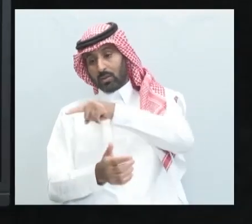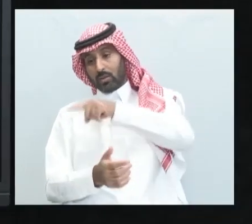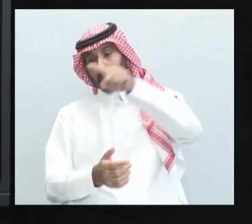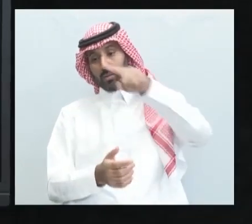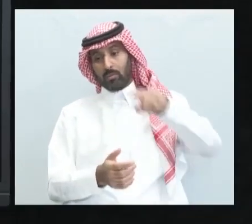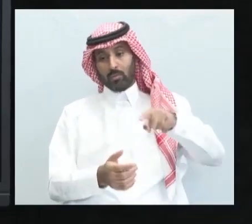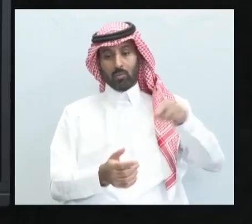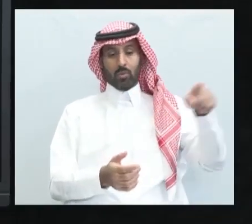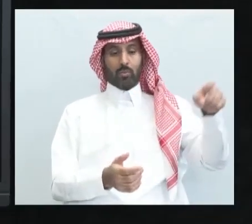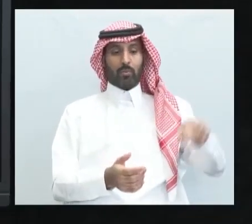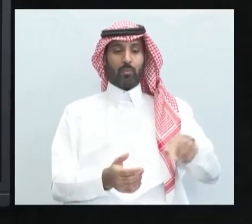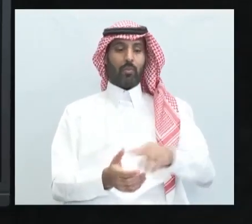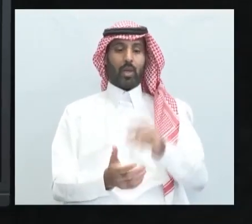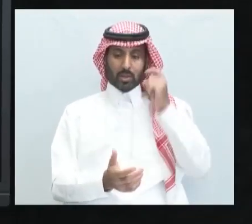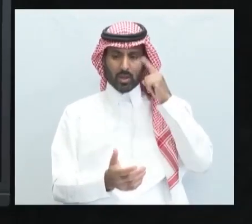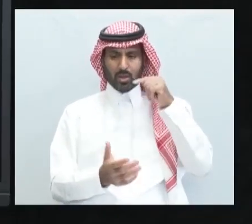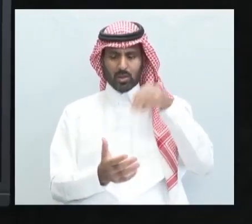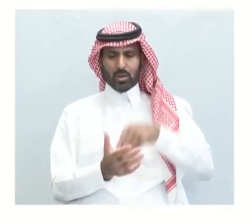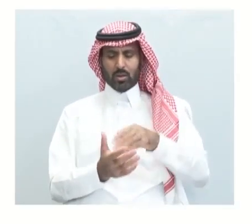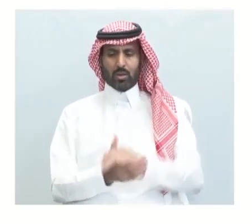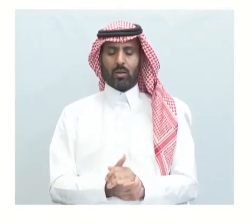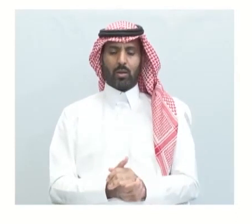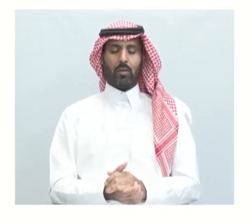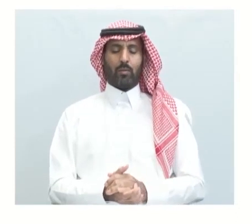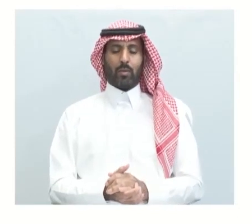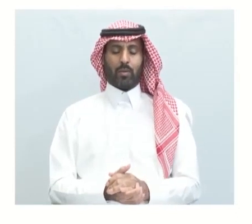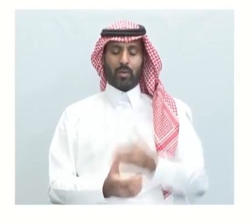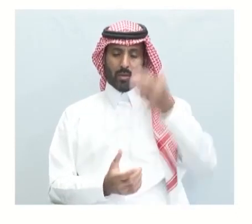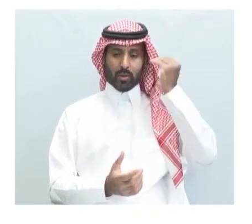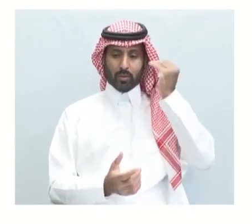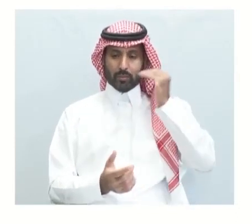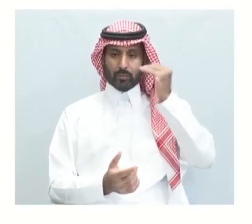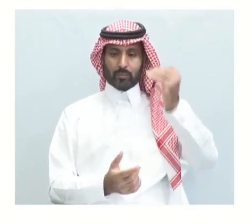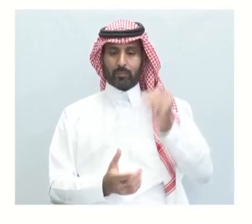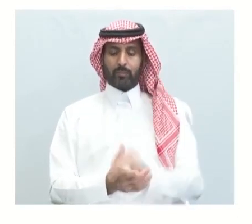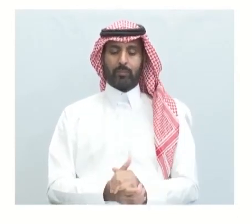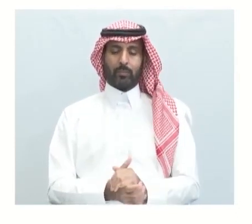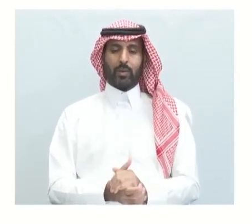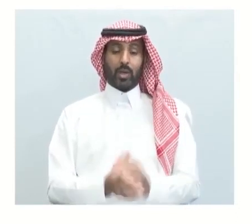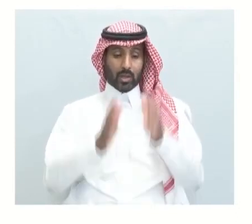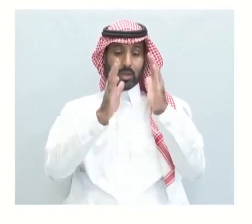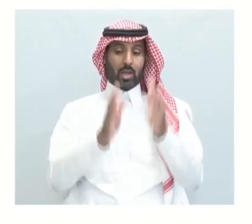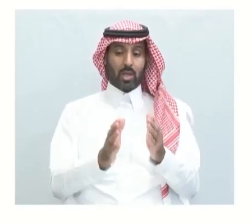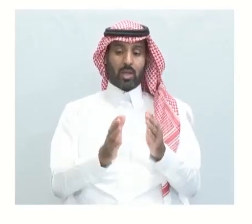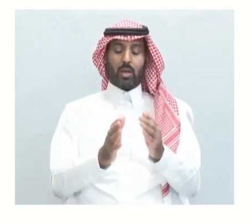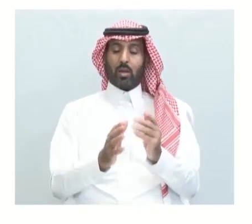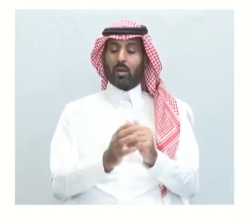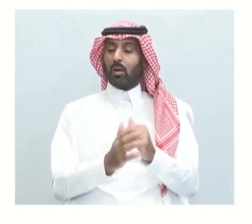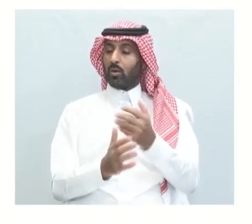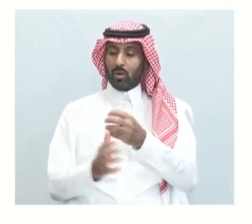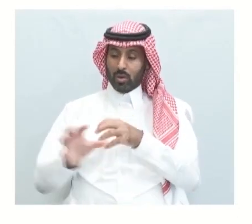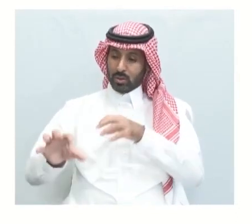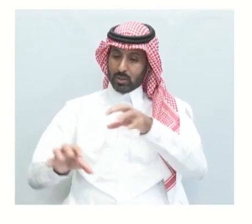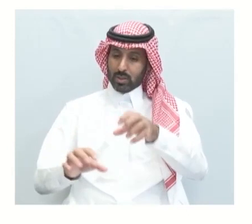بالمؤشر البوينتر حتى تصل الى اكمال باقي العقد لدينا الهيكل يمكن الوصول الى كل